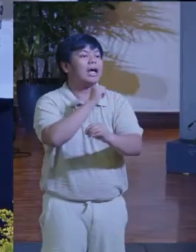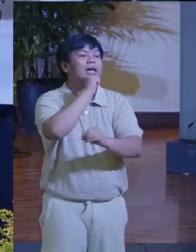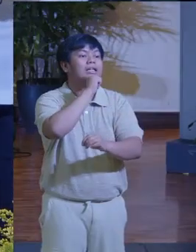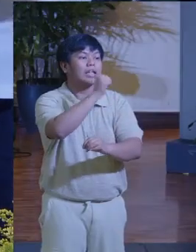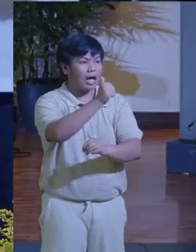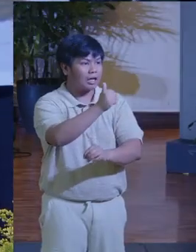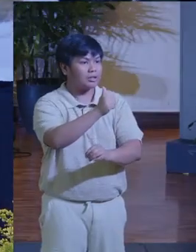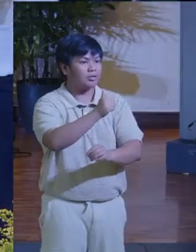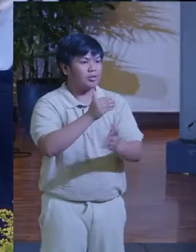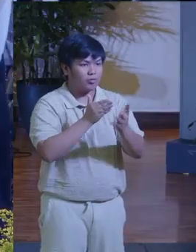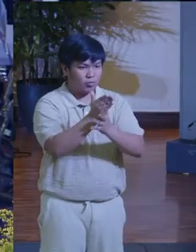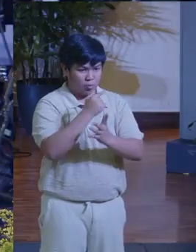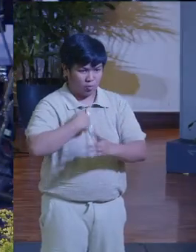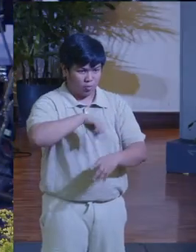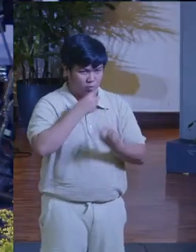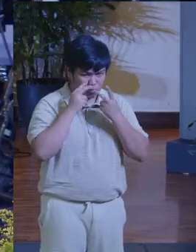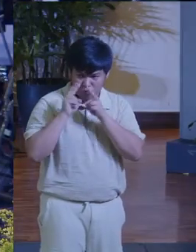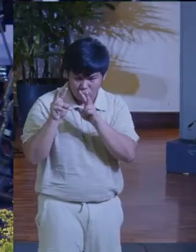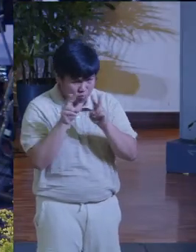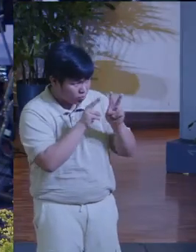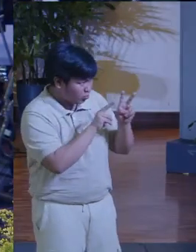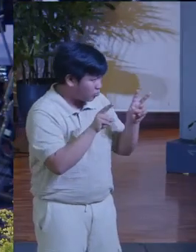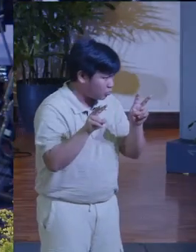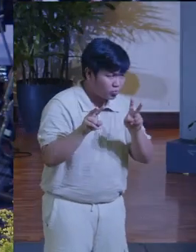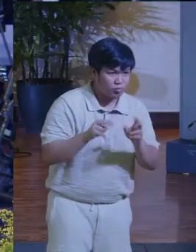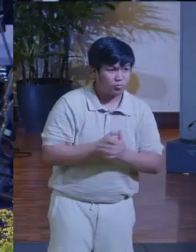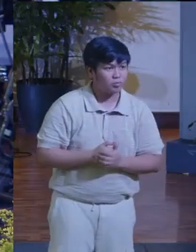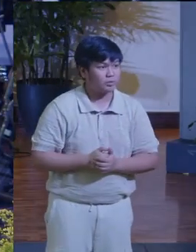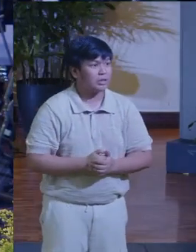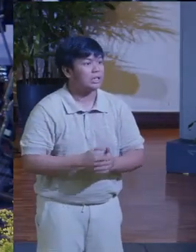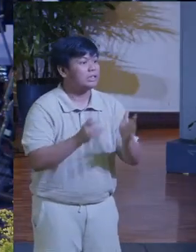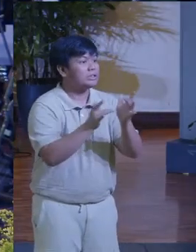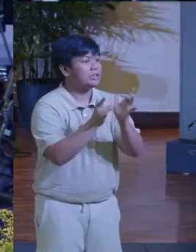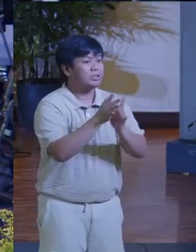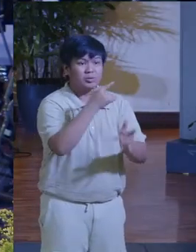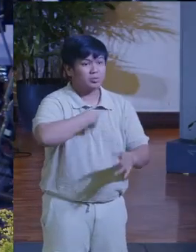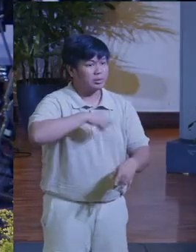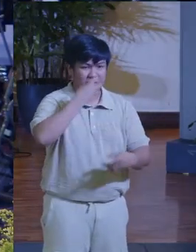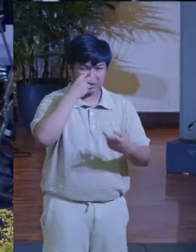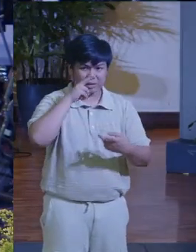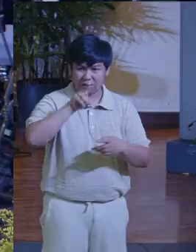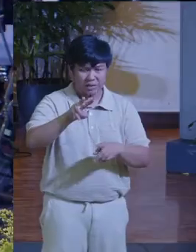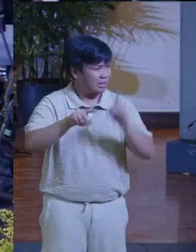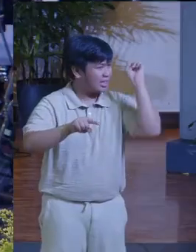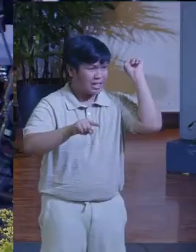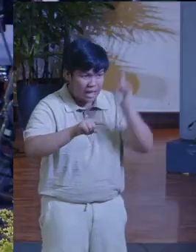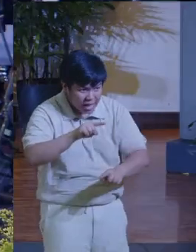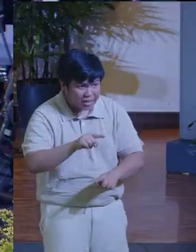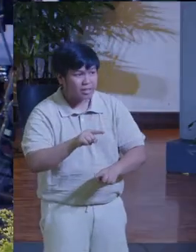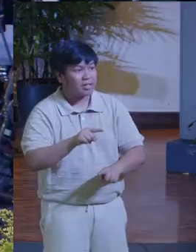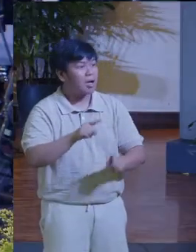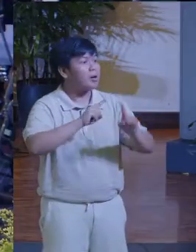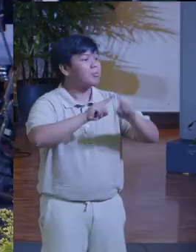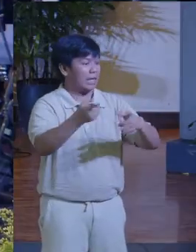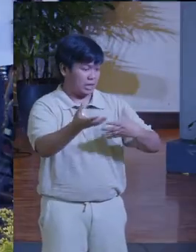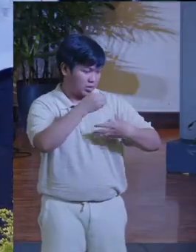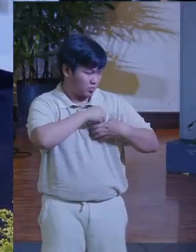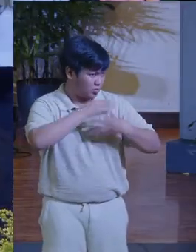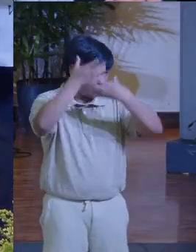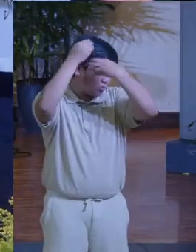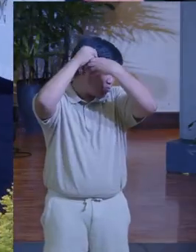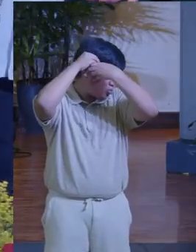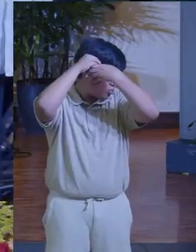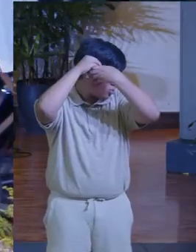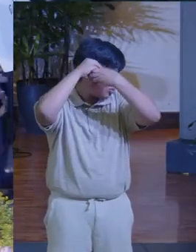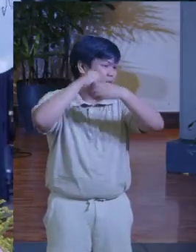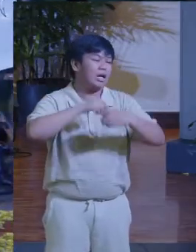by sight. Hindi natin nakikita si Kristo, pero siya ang laman ng ating isipan. Hindi natin naririnig ang